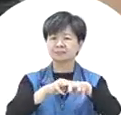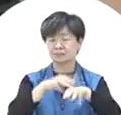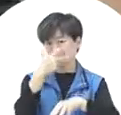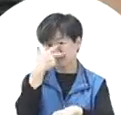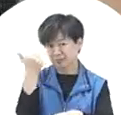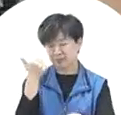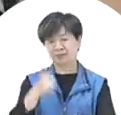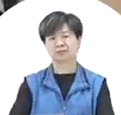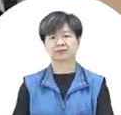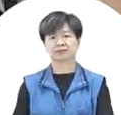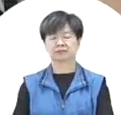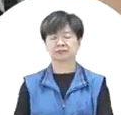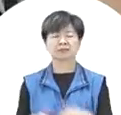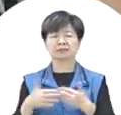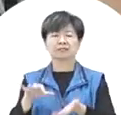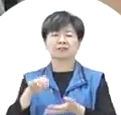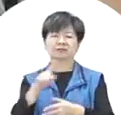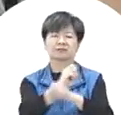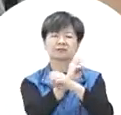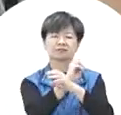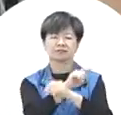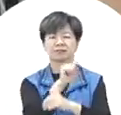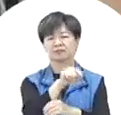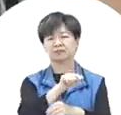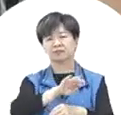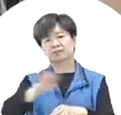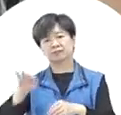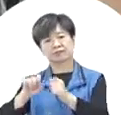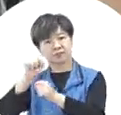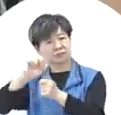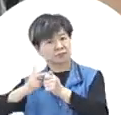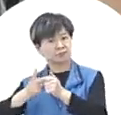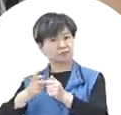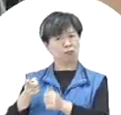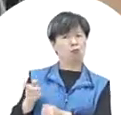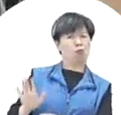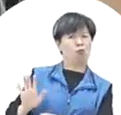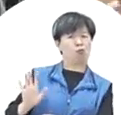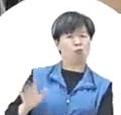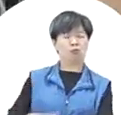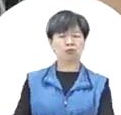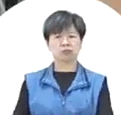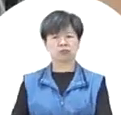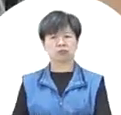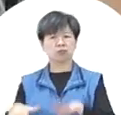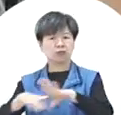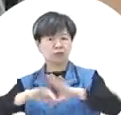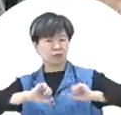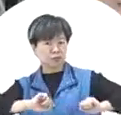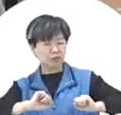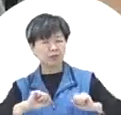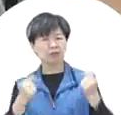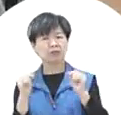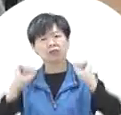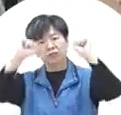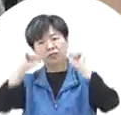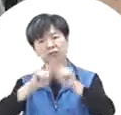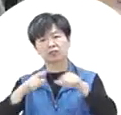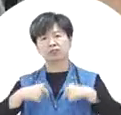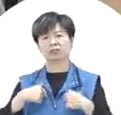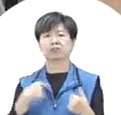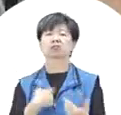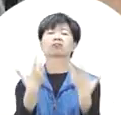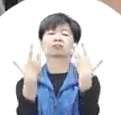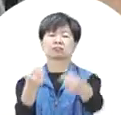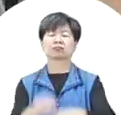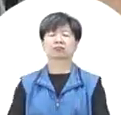那不要说偏乡，我刚刚提到永和也有，对不对？那文康的部分，你说国民运动中心，我们也没有，我们什